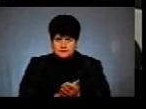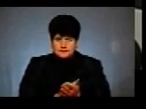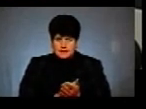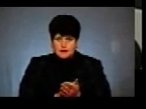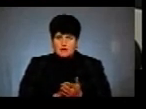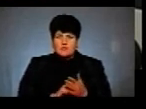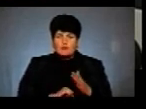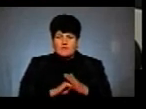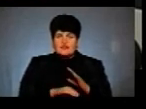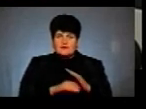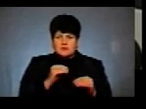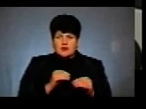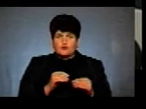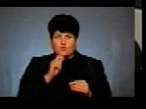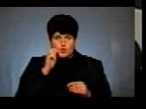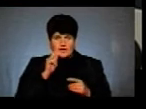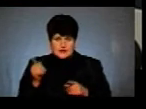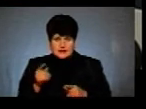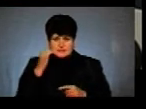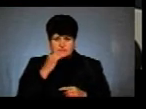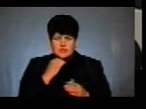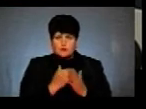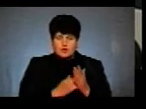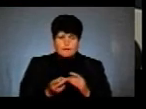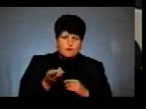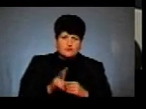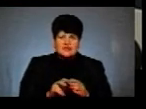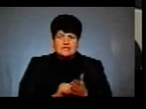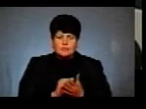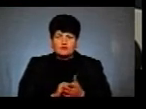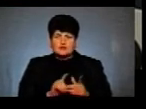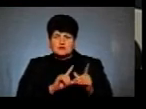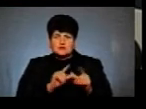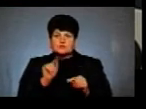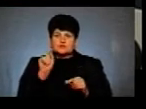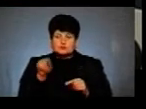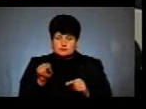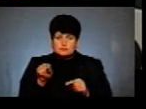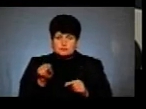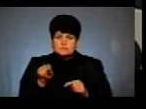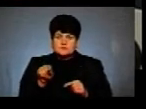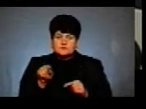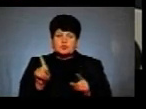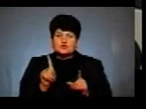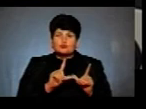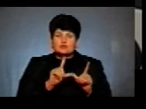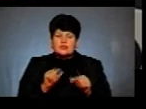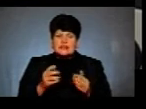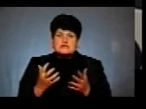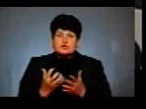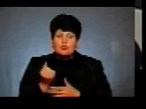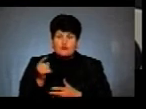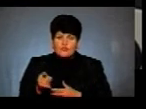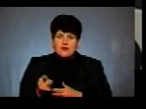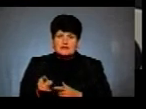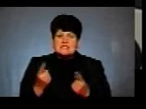базовий виш вони обирають в Україні, а завдяки програмі подвійних дипломів вони здобувають те, що поїхали здобувати